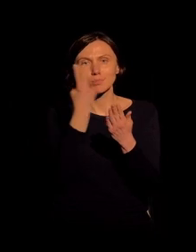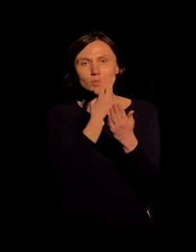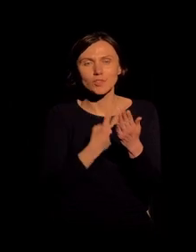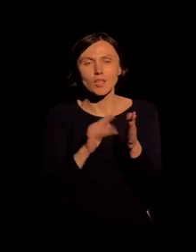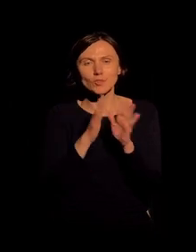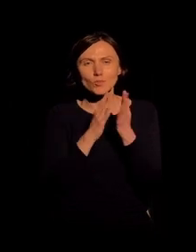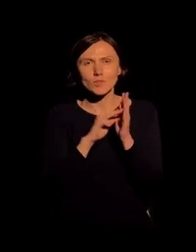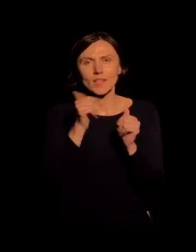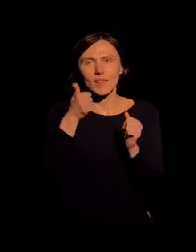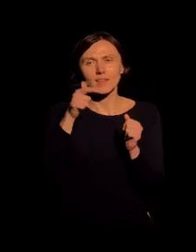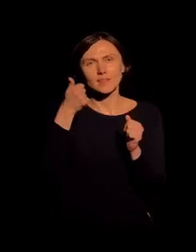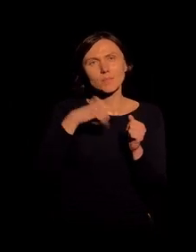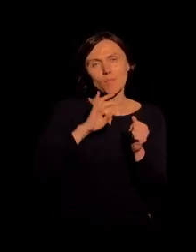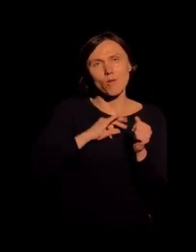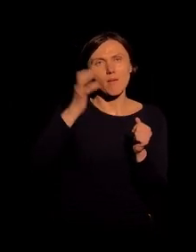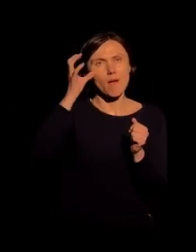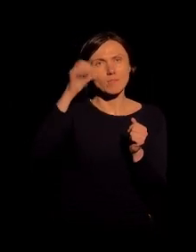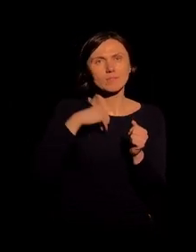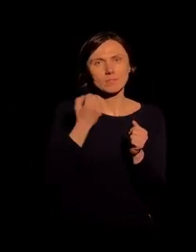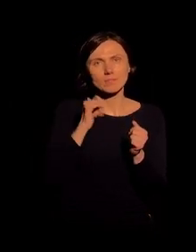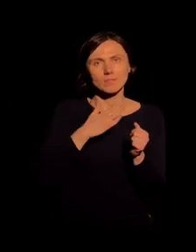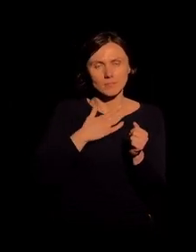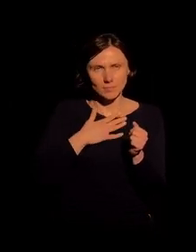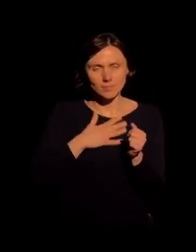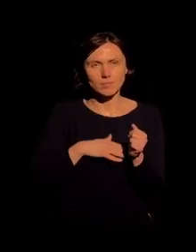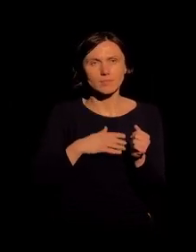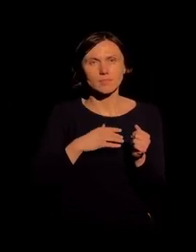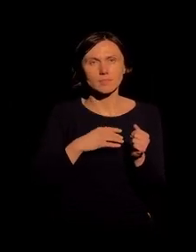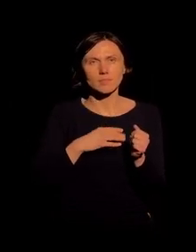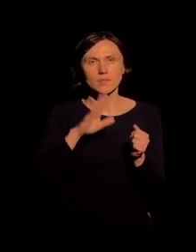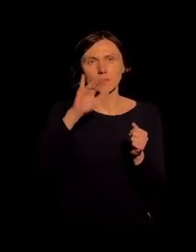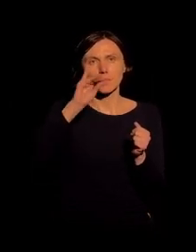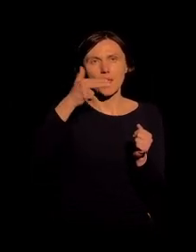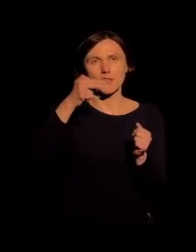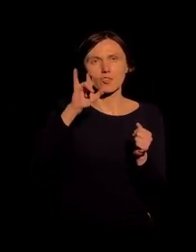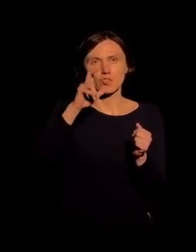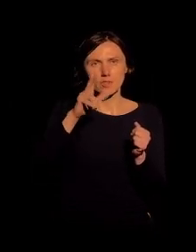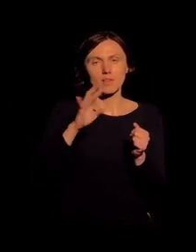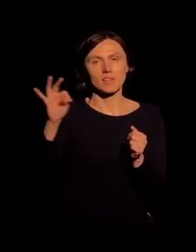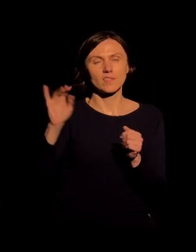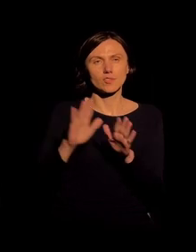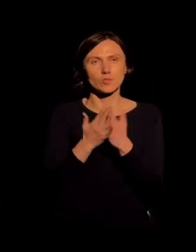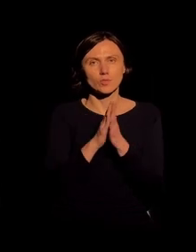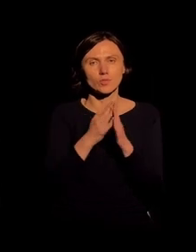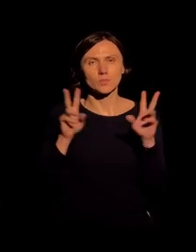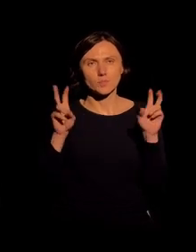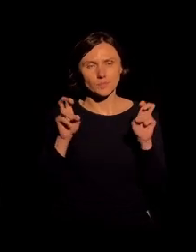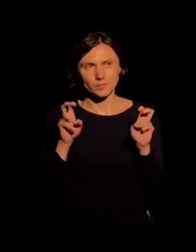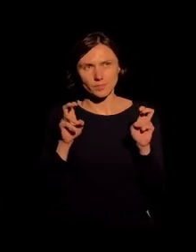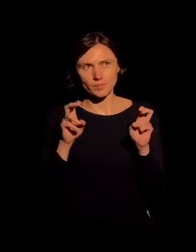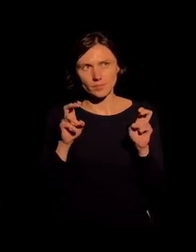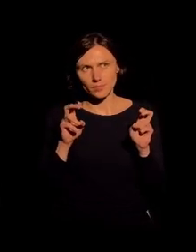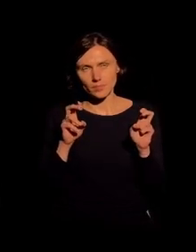książkę jednego z takich moich autorów, których bardzo lubię i cenię, Marka Bieńczyka, w jego książce pod tytułem